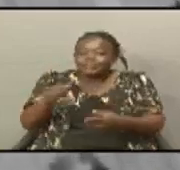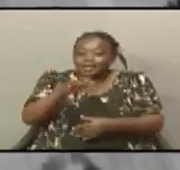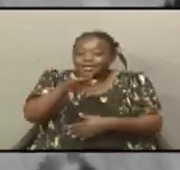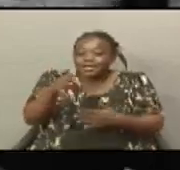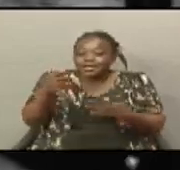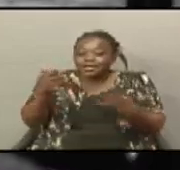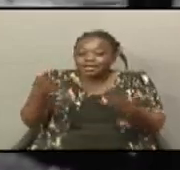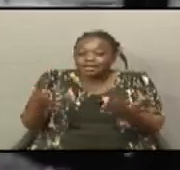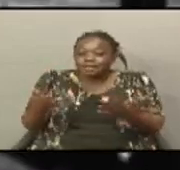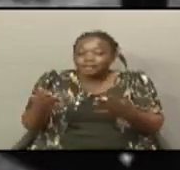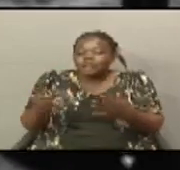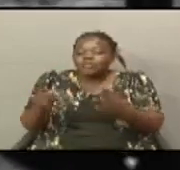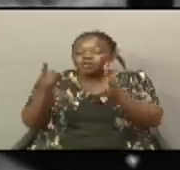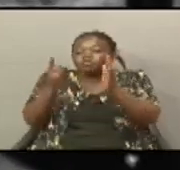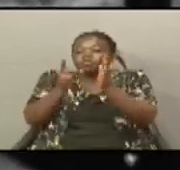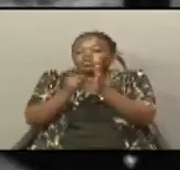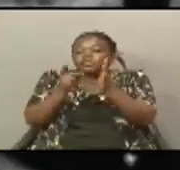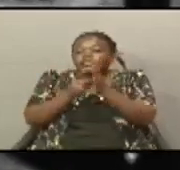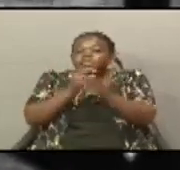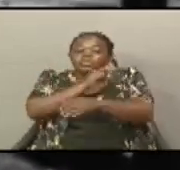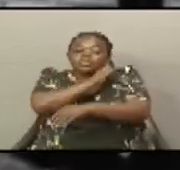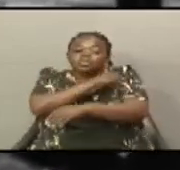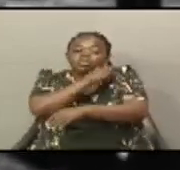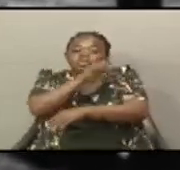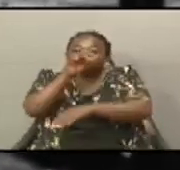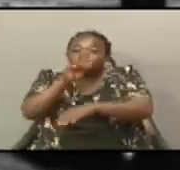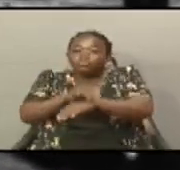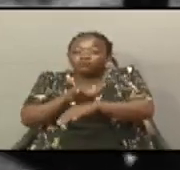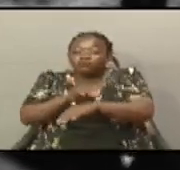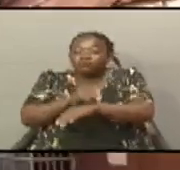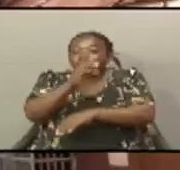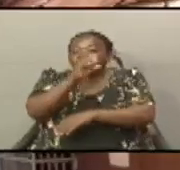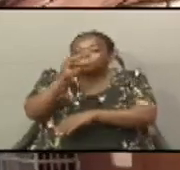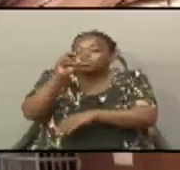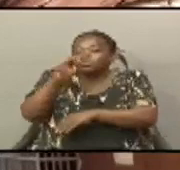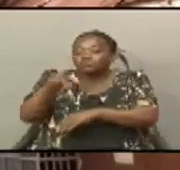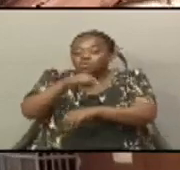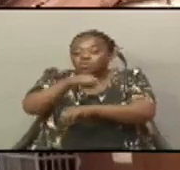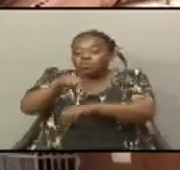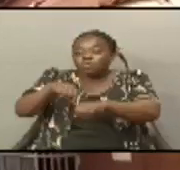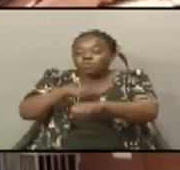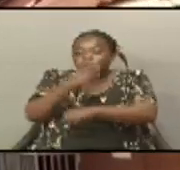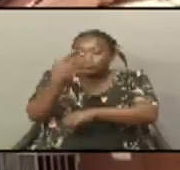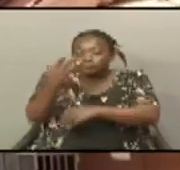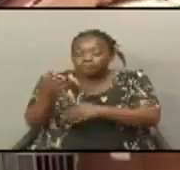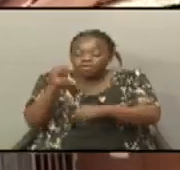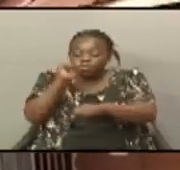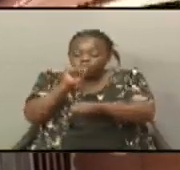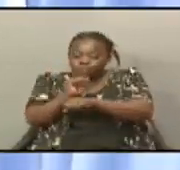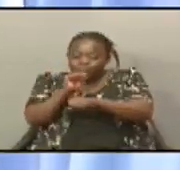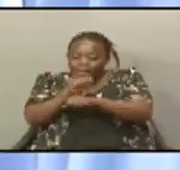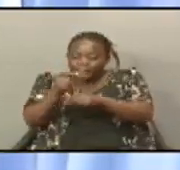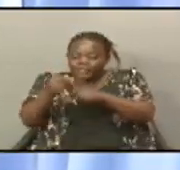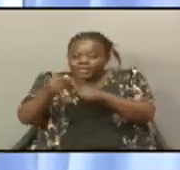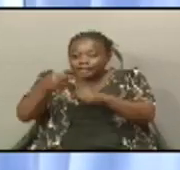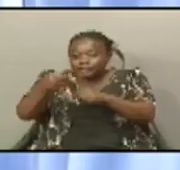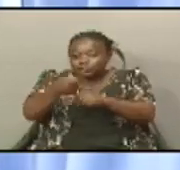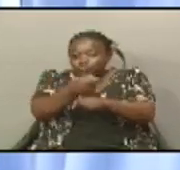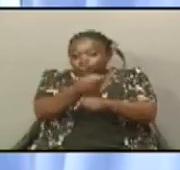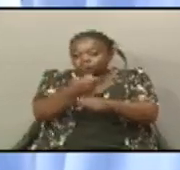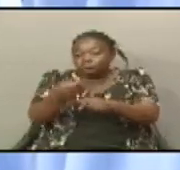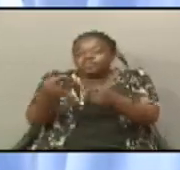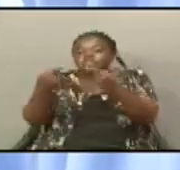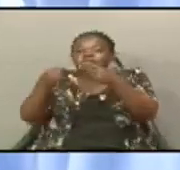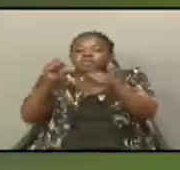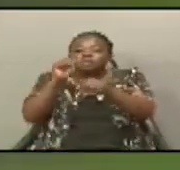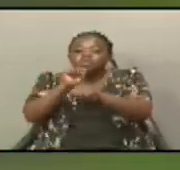okubukululako kyatwalidde abasawo mu ddwaliro lya mukono kya kyovu Uganda essaawa 5 abakola butawiro okumutunga asobola okuddamu okukwaza